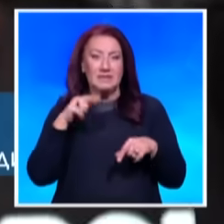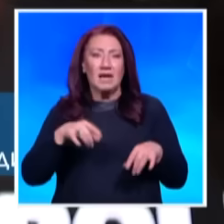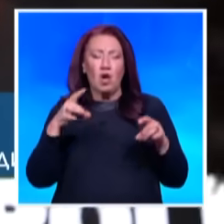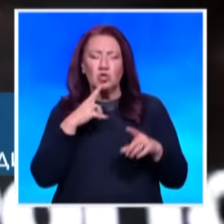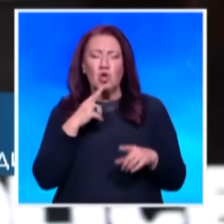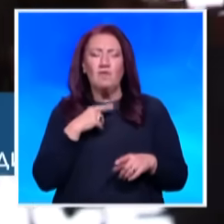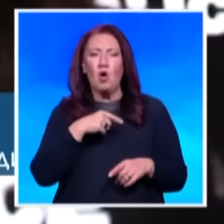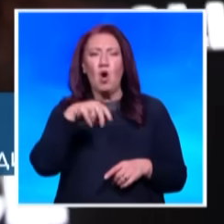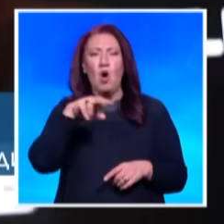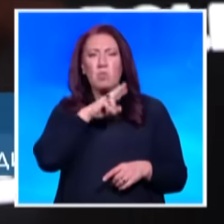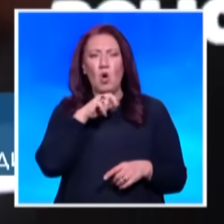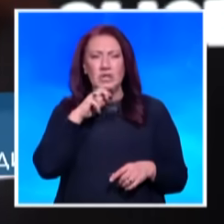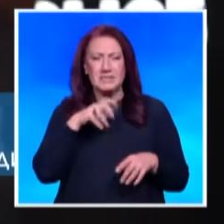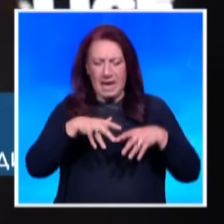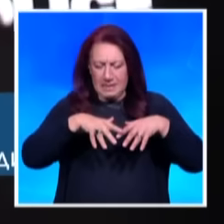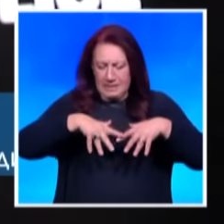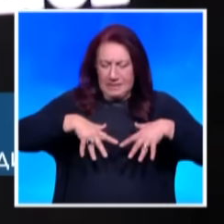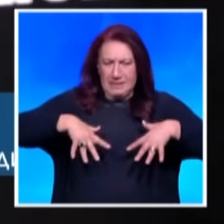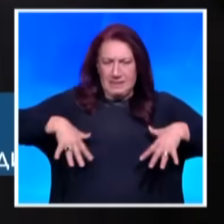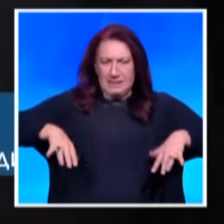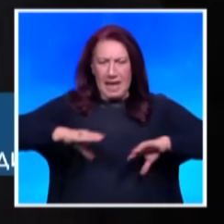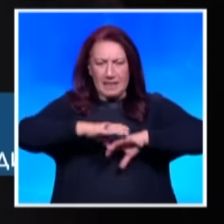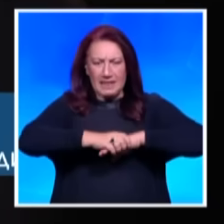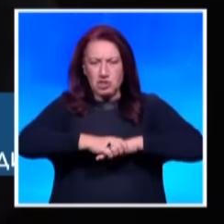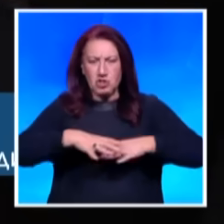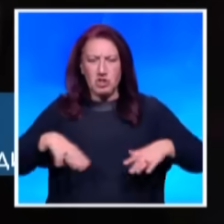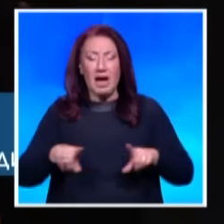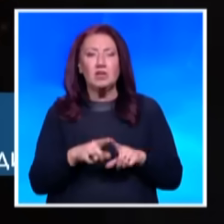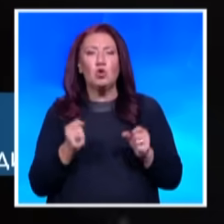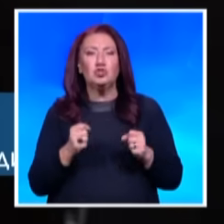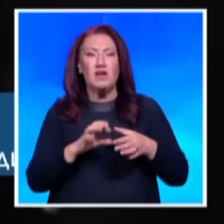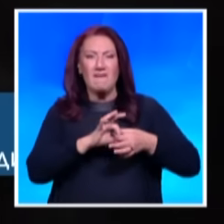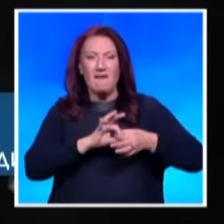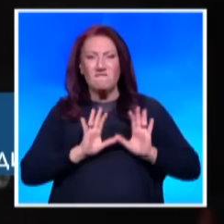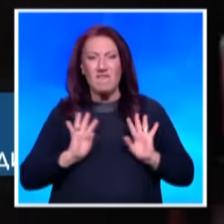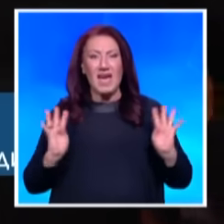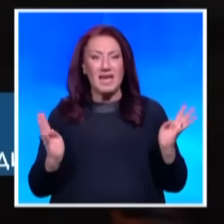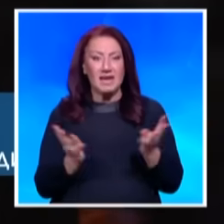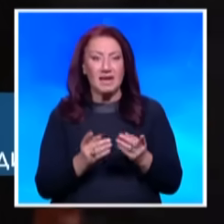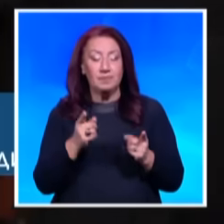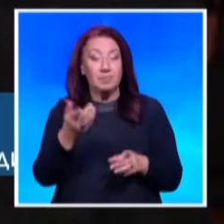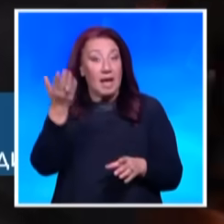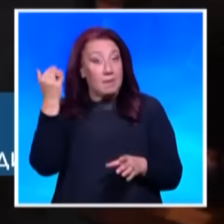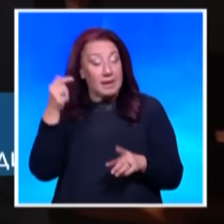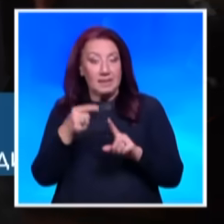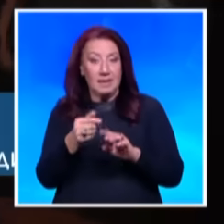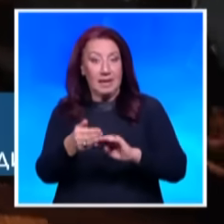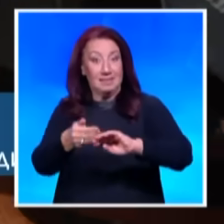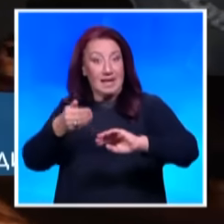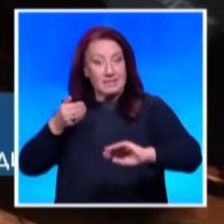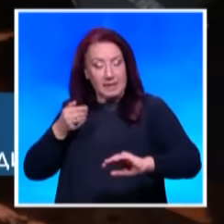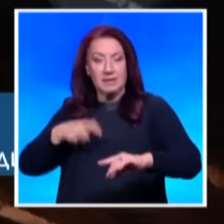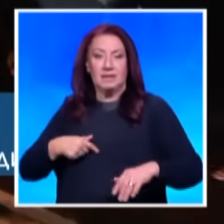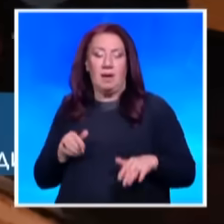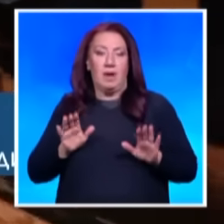от полицаи и жандармеристи, които по-рано бяха отдръпнати отново към мястото, което разграничаваше протестите, протестиращите